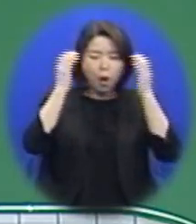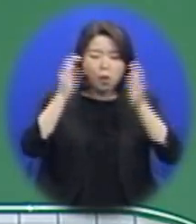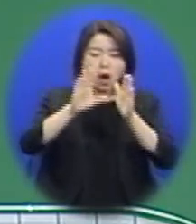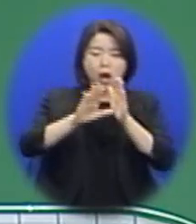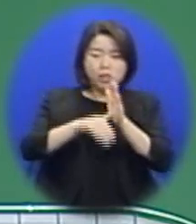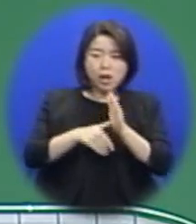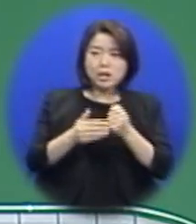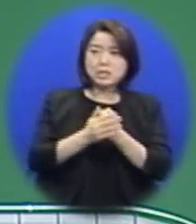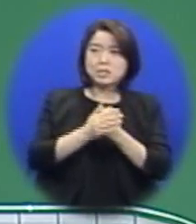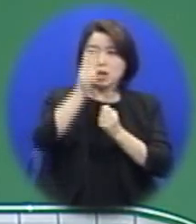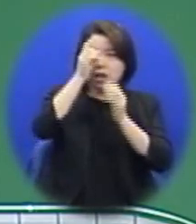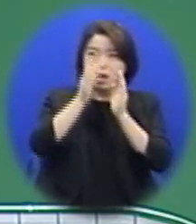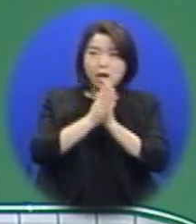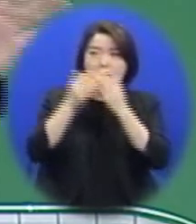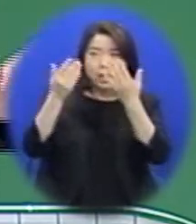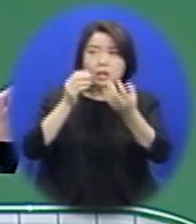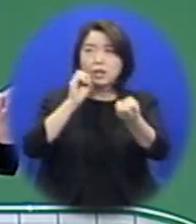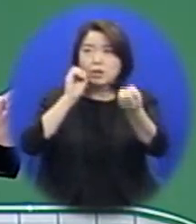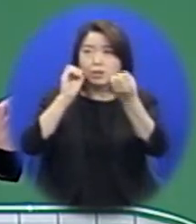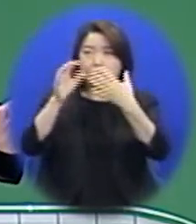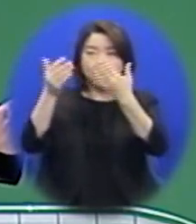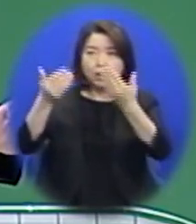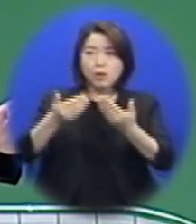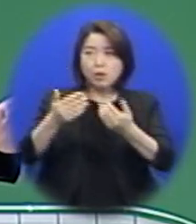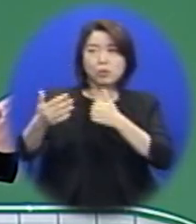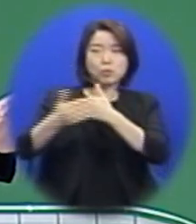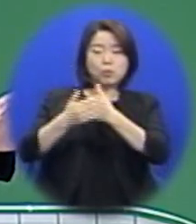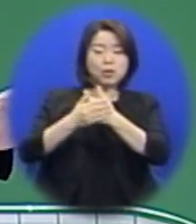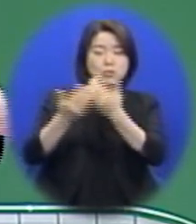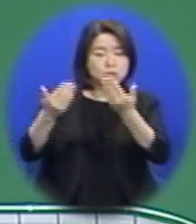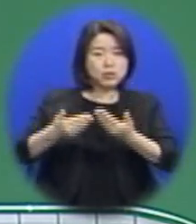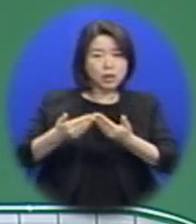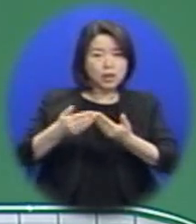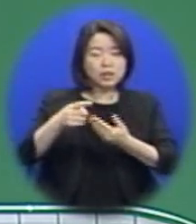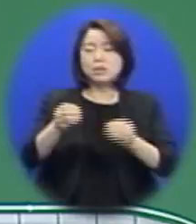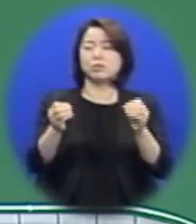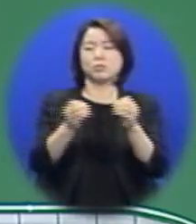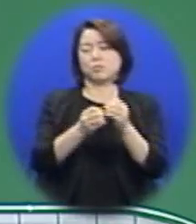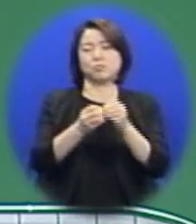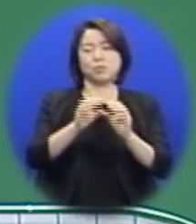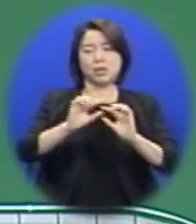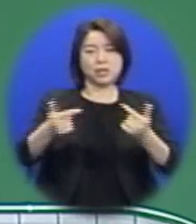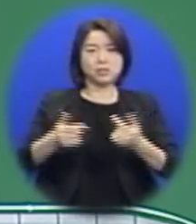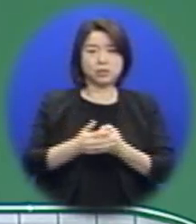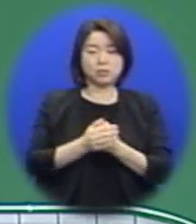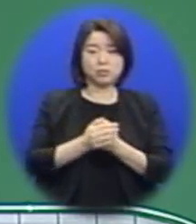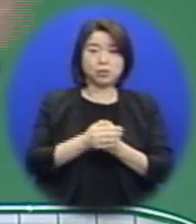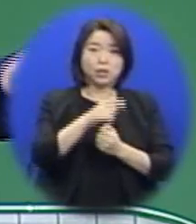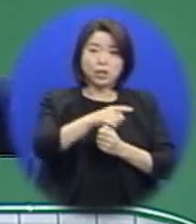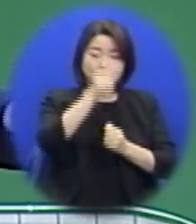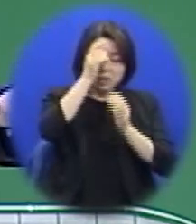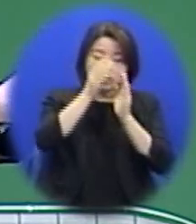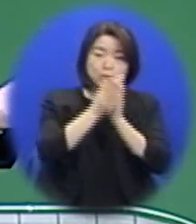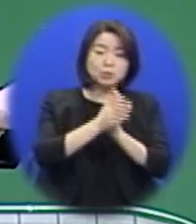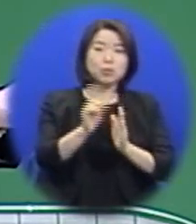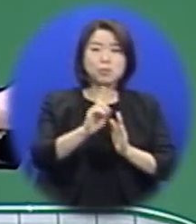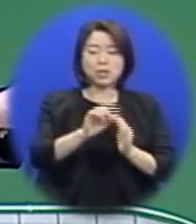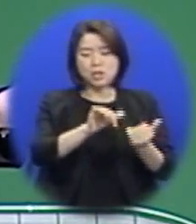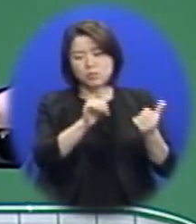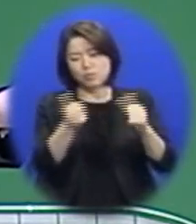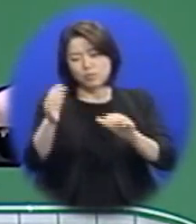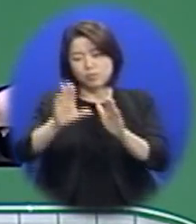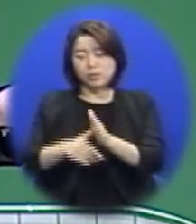하나님이 기적적으로 도와주셨다. 그런 메시지가 아닙니다. 시편 기자의 이 기도는 그가 죽을 때까지